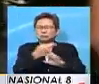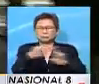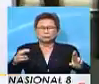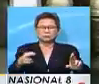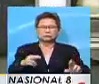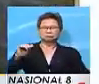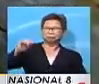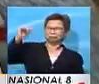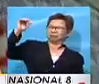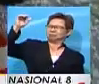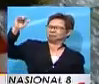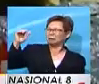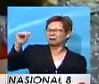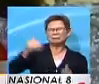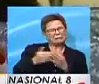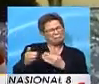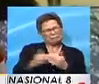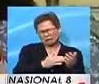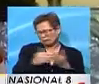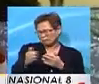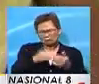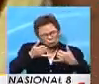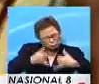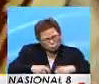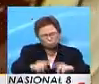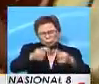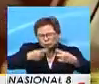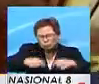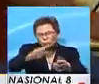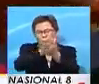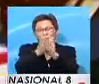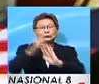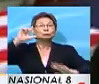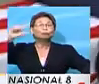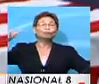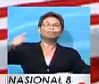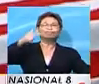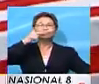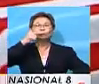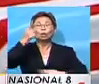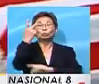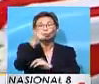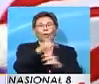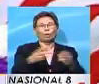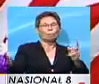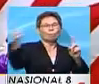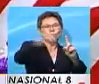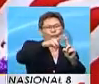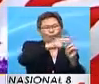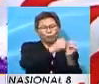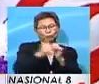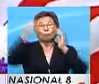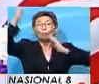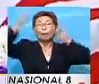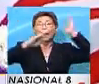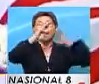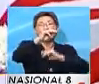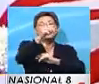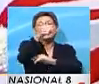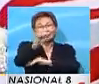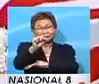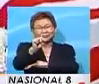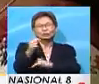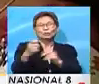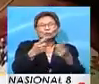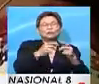segi ketinggian mendiang tidakus untukc menjadi juruterbang walaupun dua permohonannya untuk bersama Malaysia airines